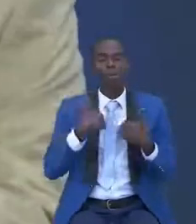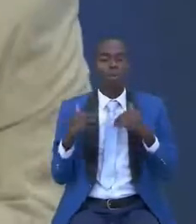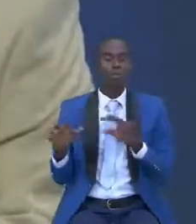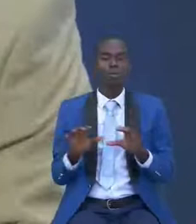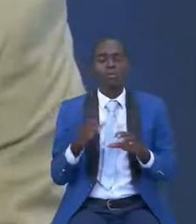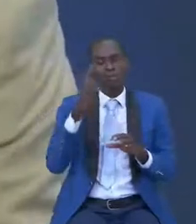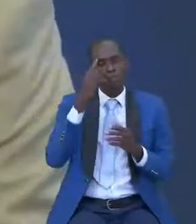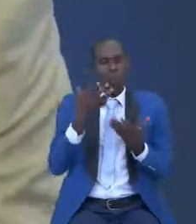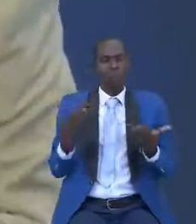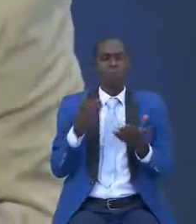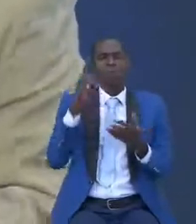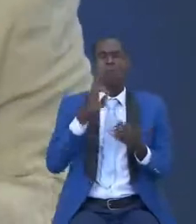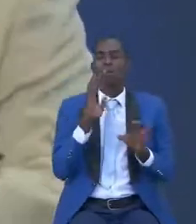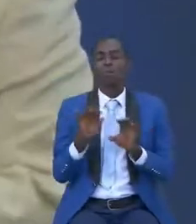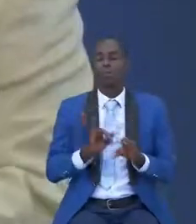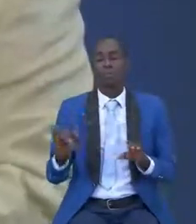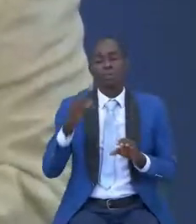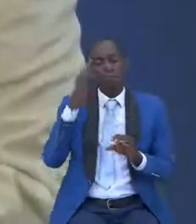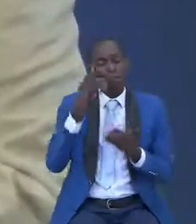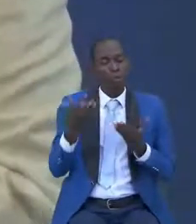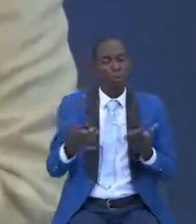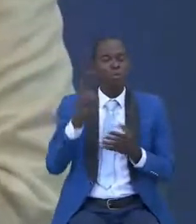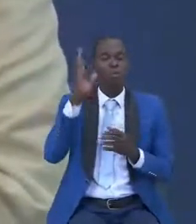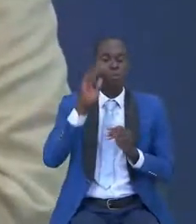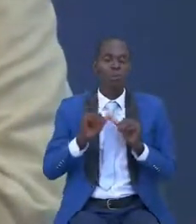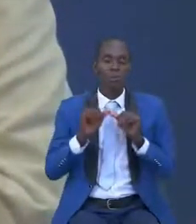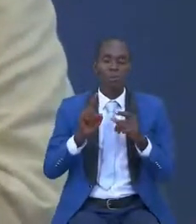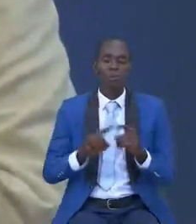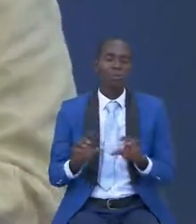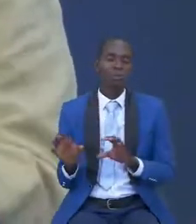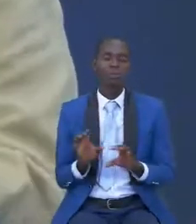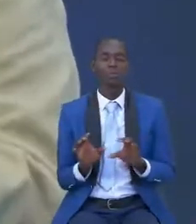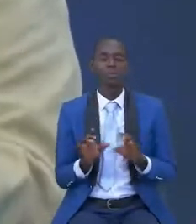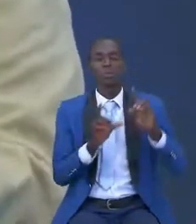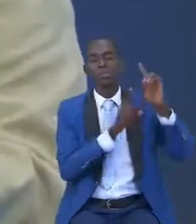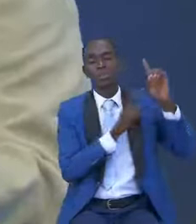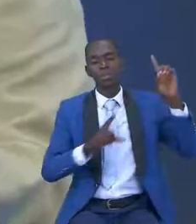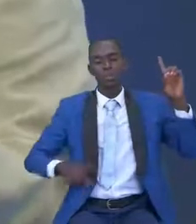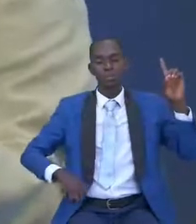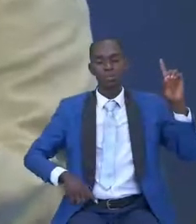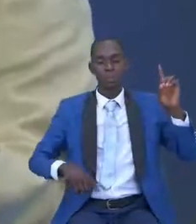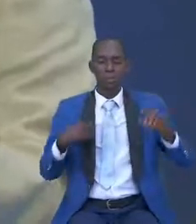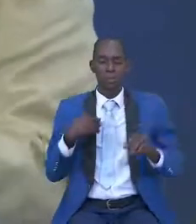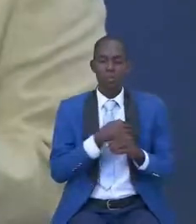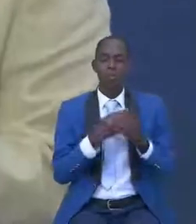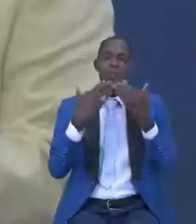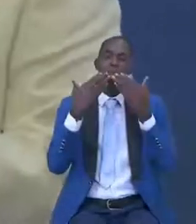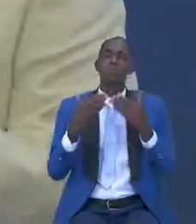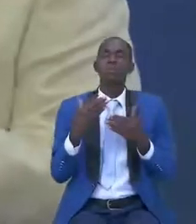ton nom pour ce que tu as fait, pour ce que tu fais et pour ce que tu vas continuer à